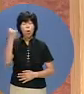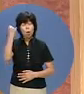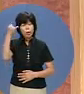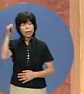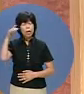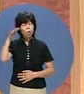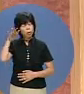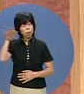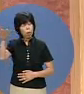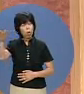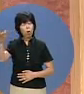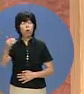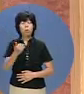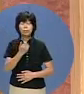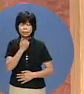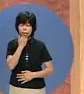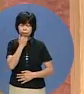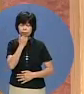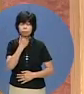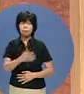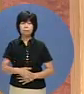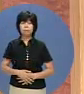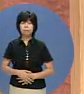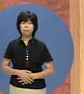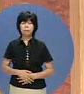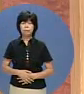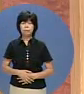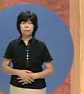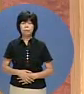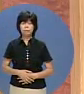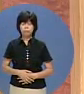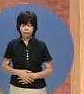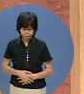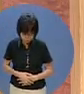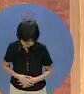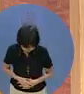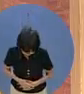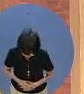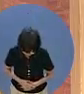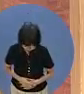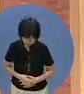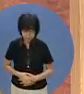さんのご意見ご希望をお待ちしています。それではさようなら。